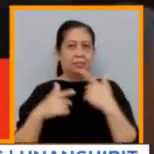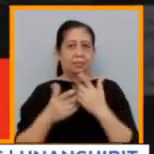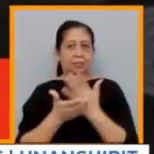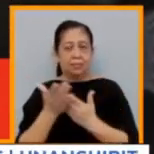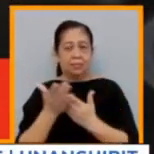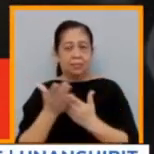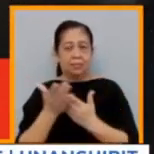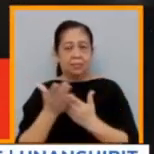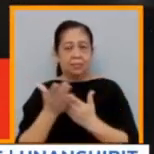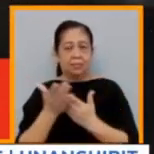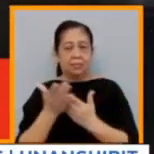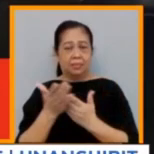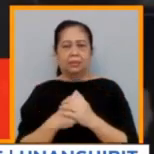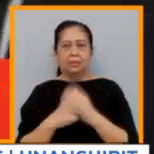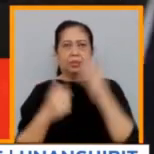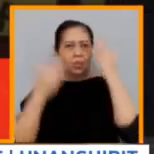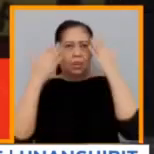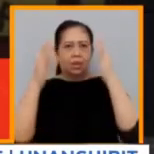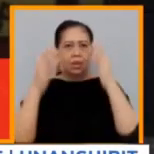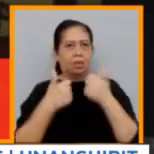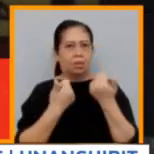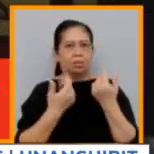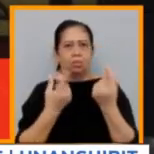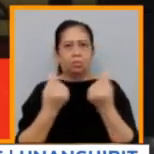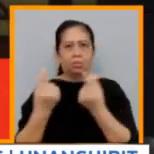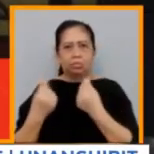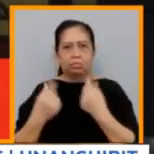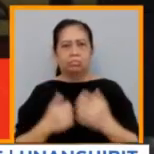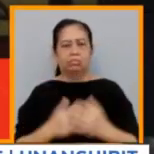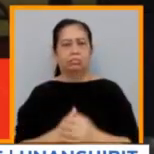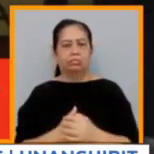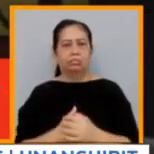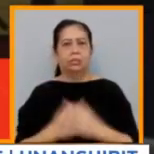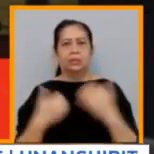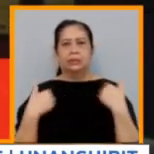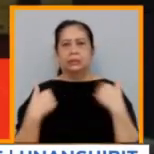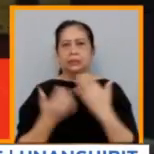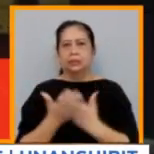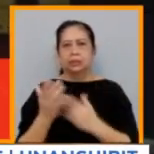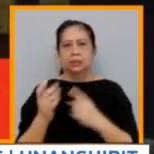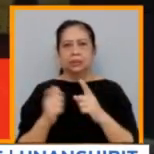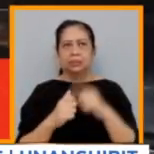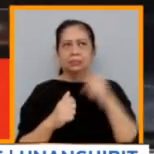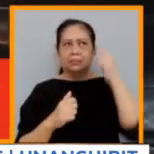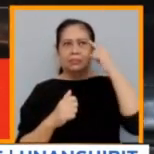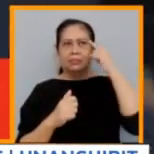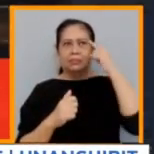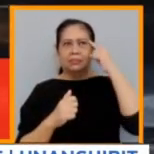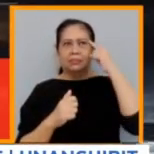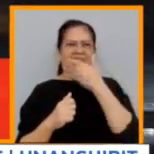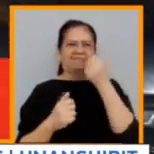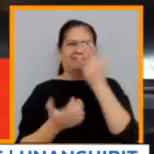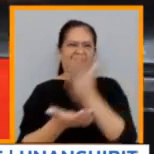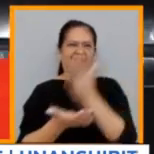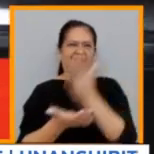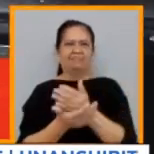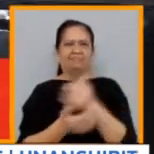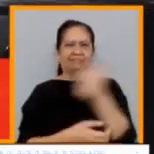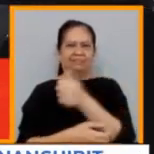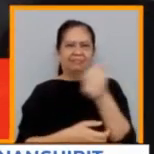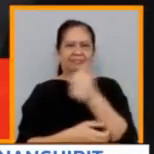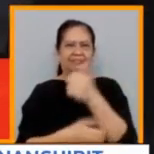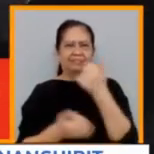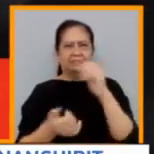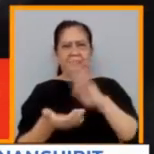na alam ang direksyong pupuntahan. Meron kasing nakakaisip ng tumigil sa pagpasada. Mataas pa rin ang presyo ng